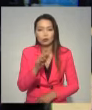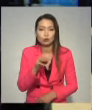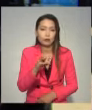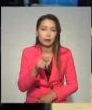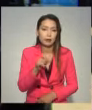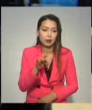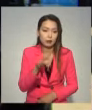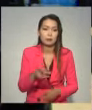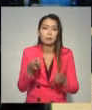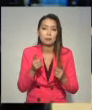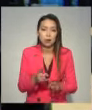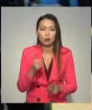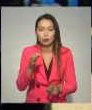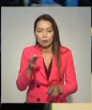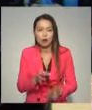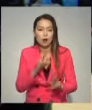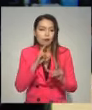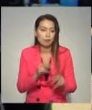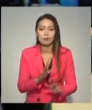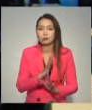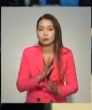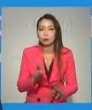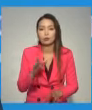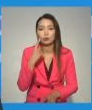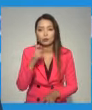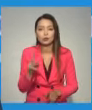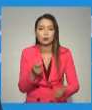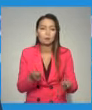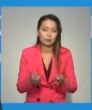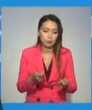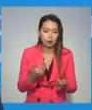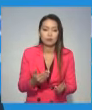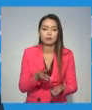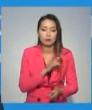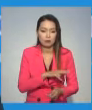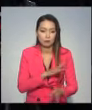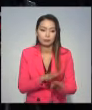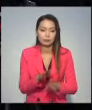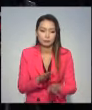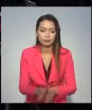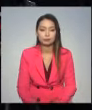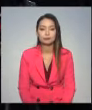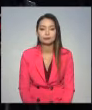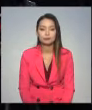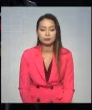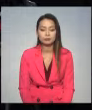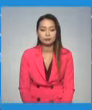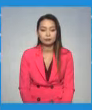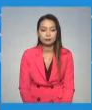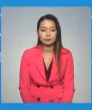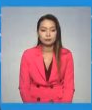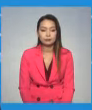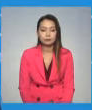Правда, давать стопроцентные обещания он не стал, но заверил, что правительство над этим работает.